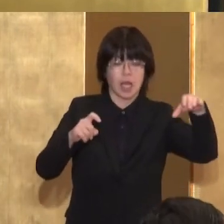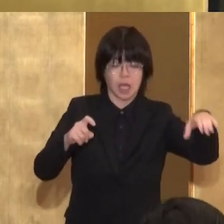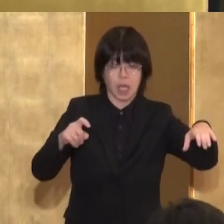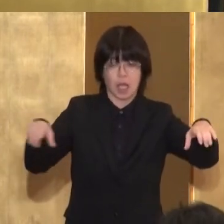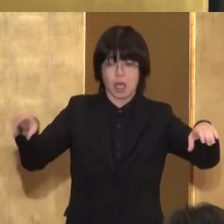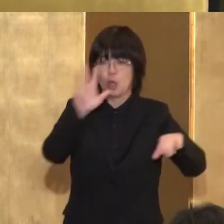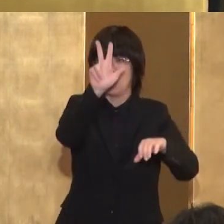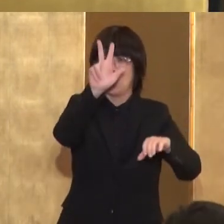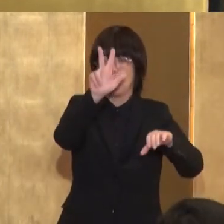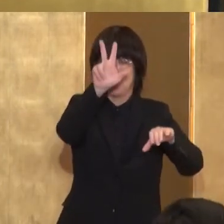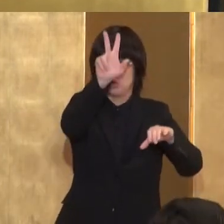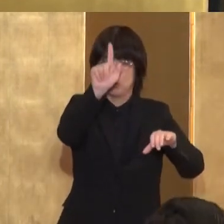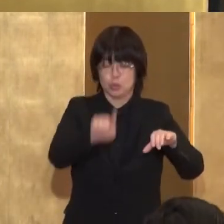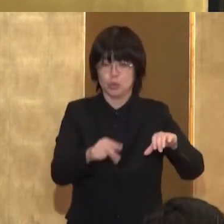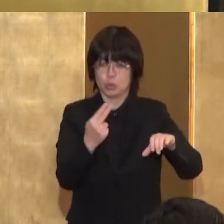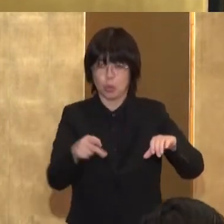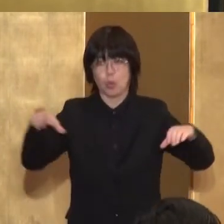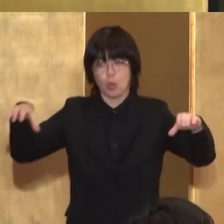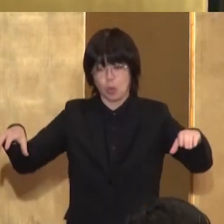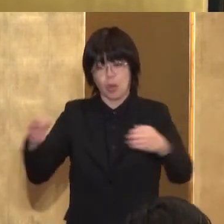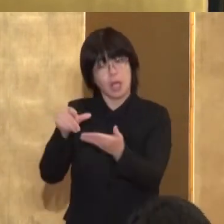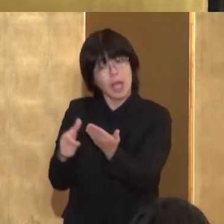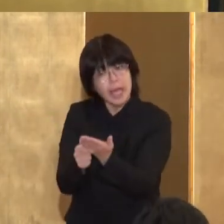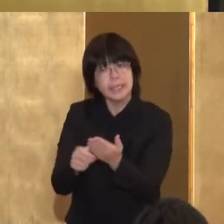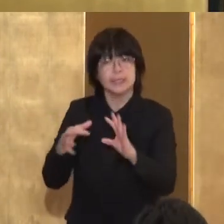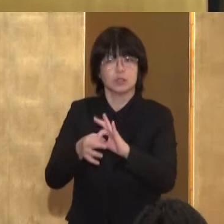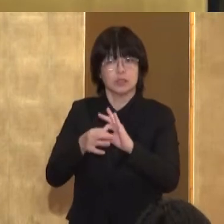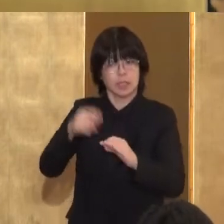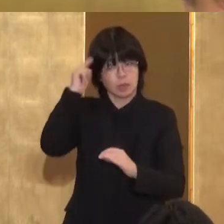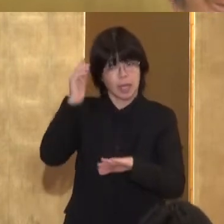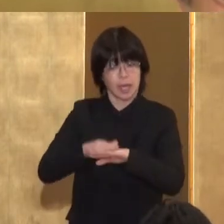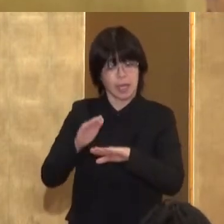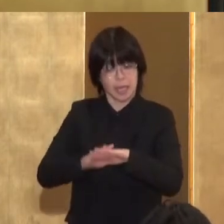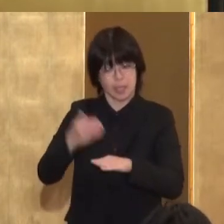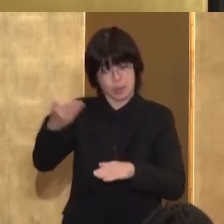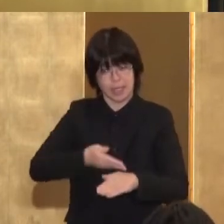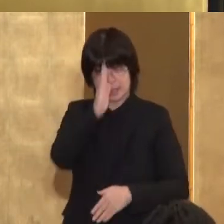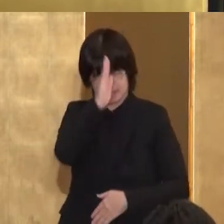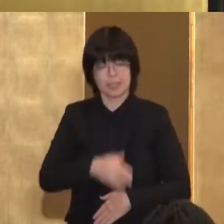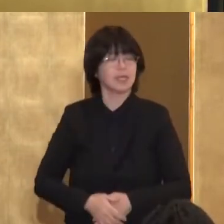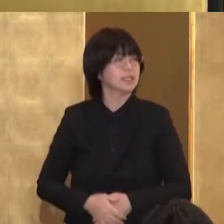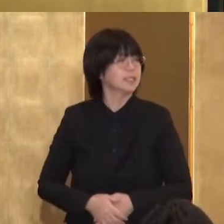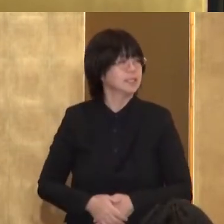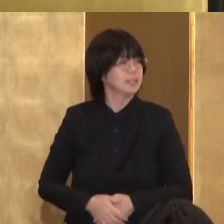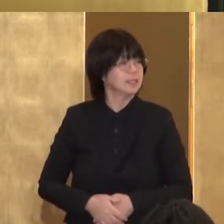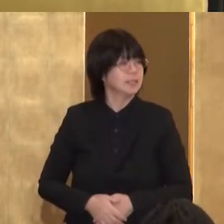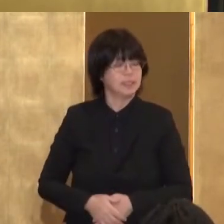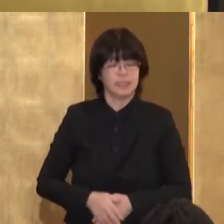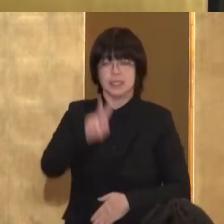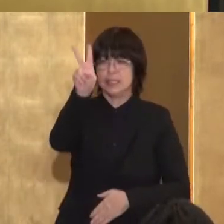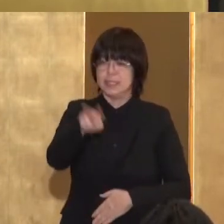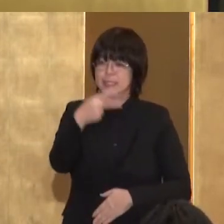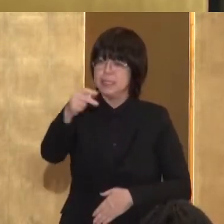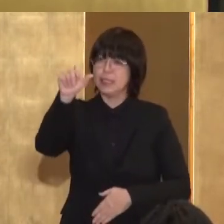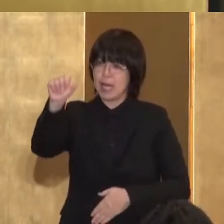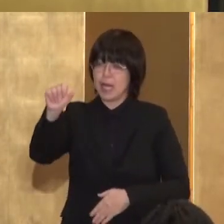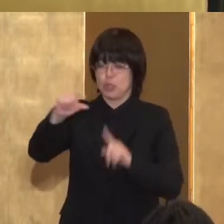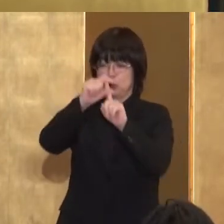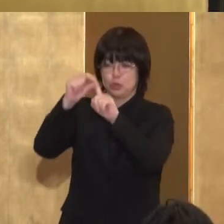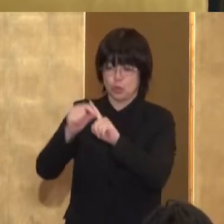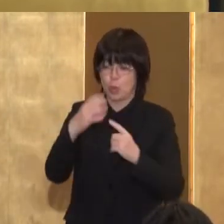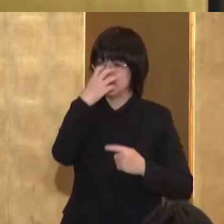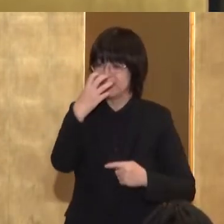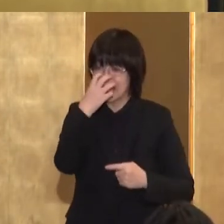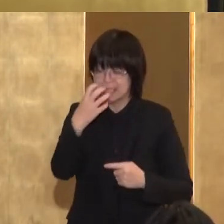定の見通しについてお考えをお聞かせください。 リニア中央新幹線